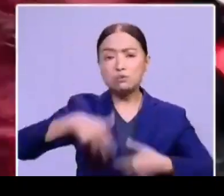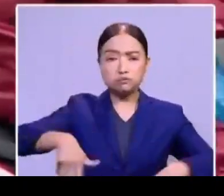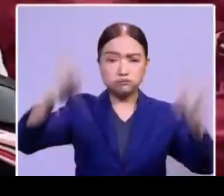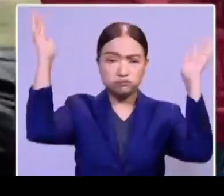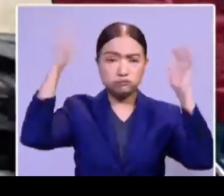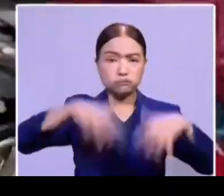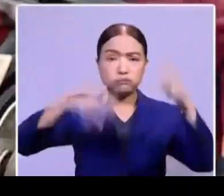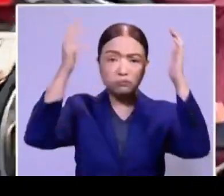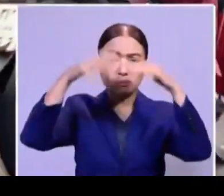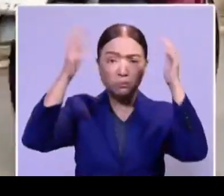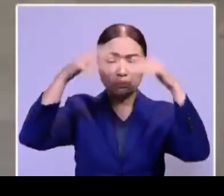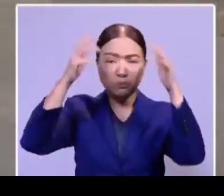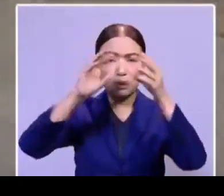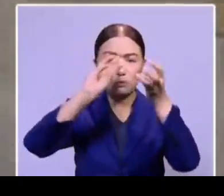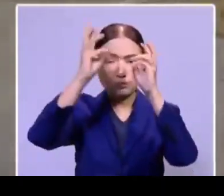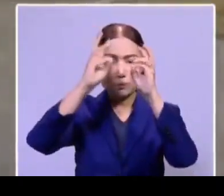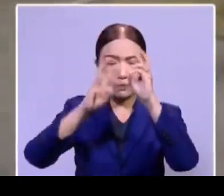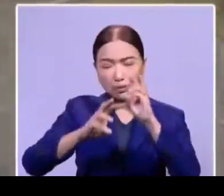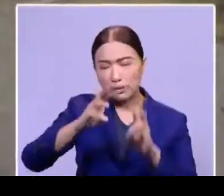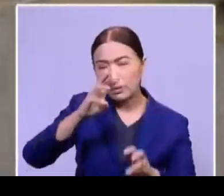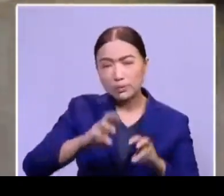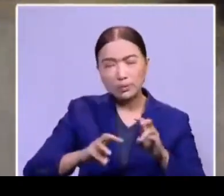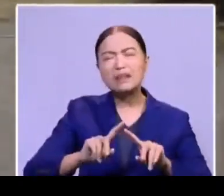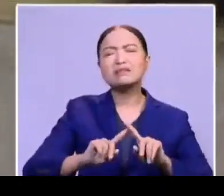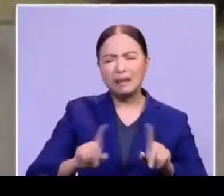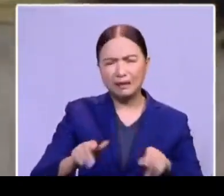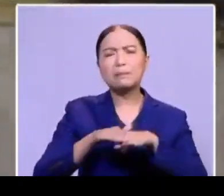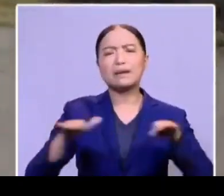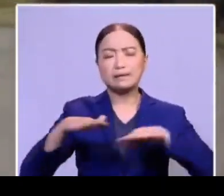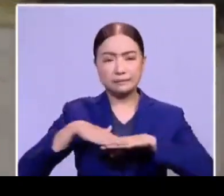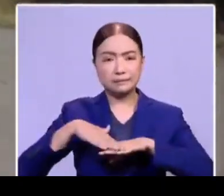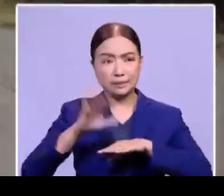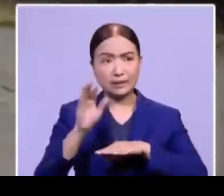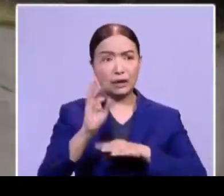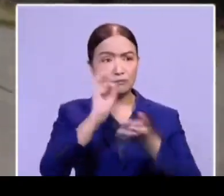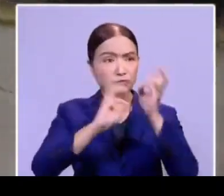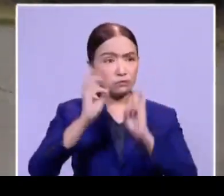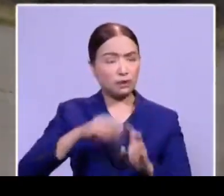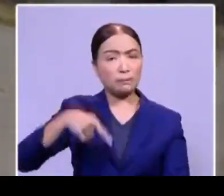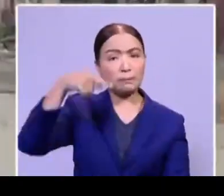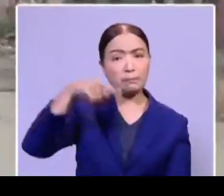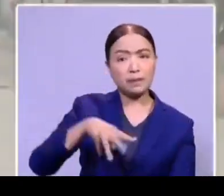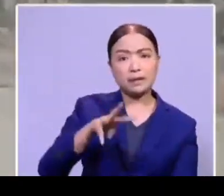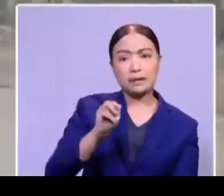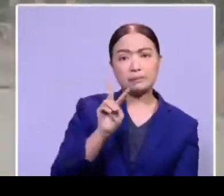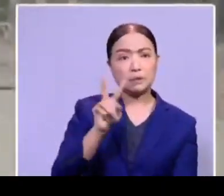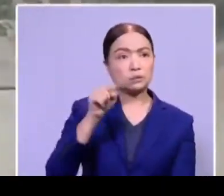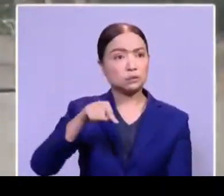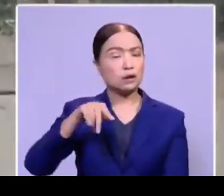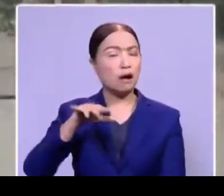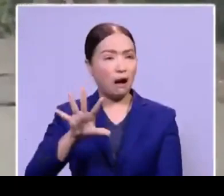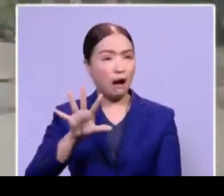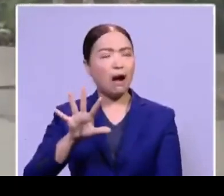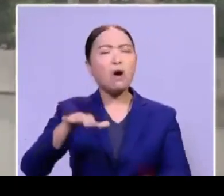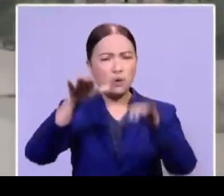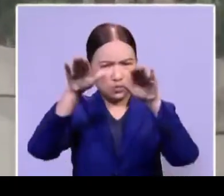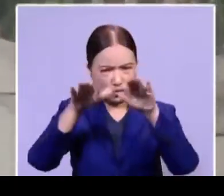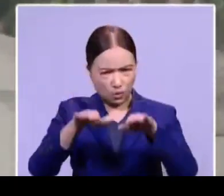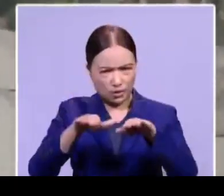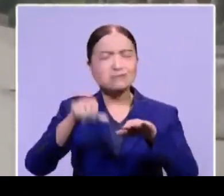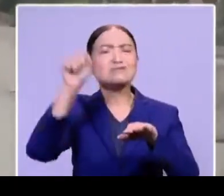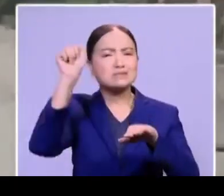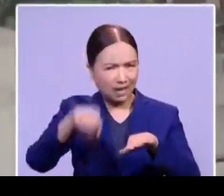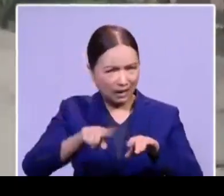งมาตั้งแต่เมื่อคืนนี้ต่อเนื่องจนถึงเช้าหมอกควันและก็ฝุ่นพิษ PM 2.5 ที่ปกคลุมตัวเมืองเชียงใหม่ลดลงมาบ้างครับ